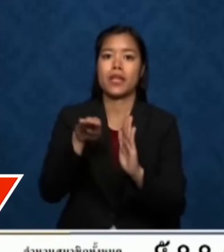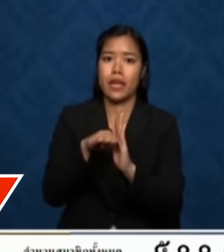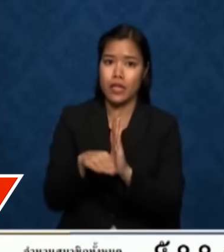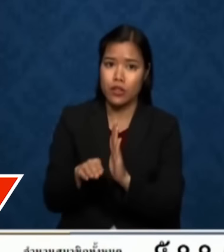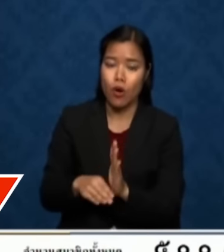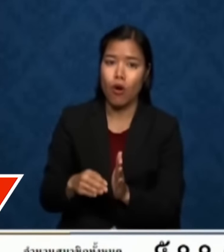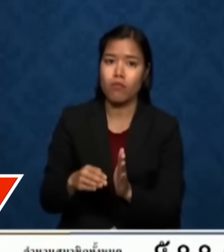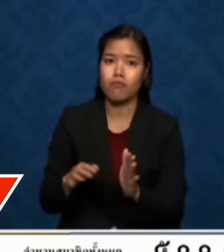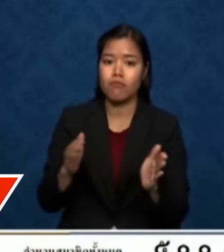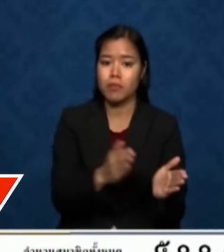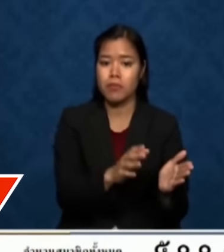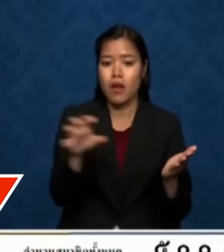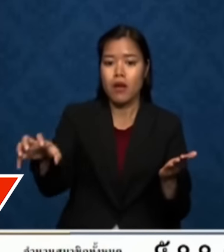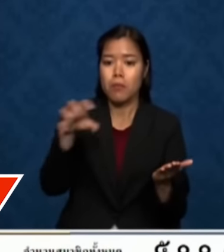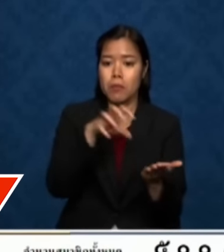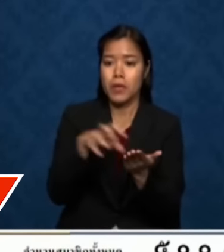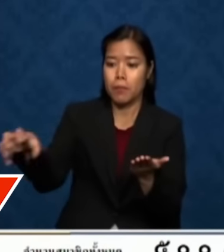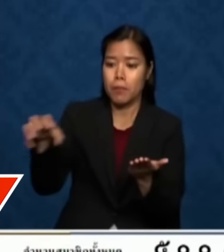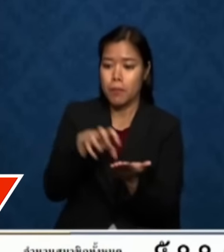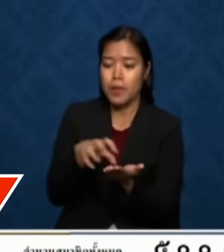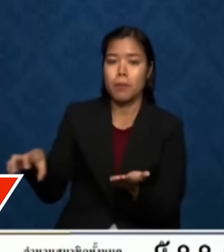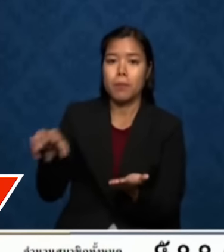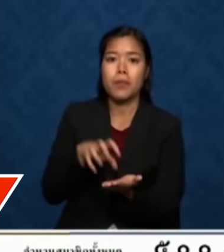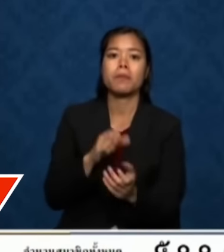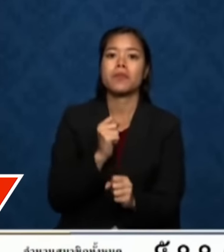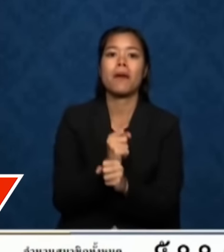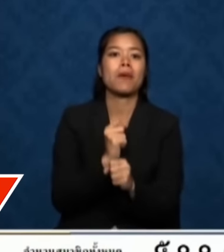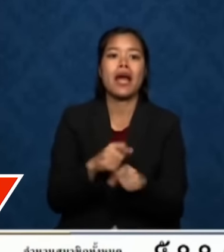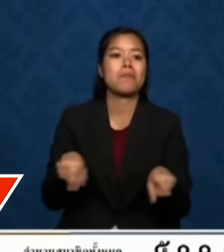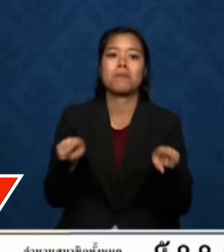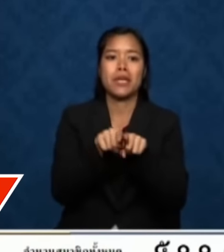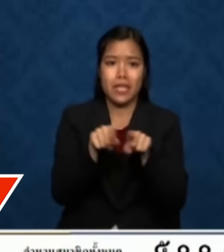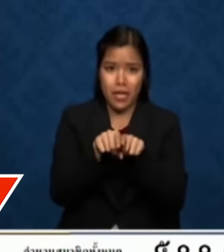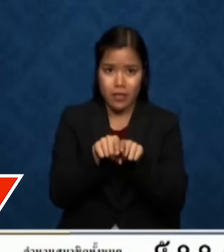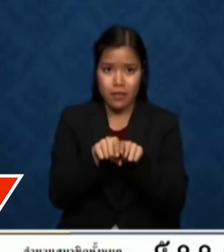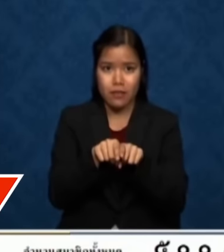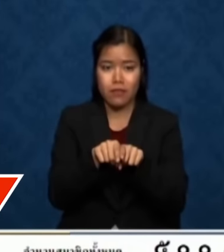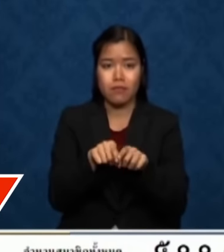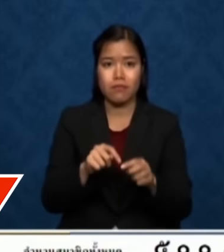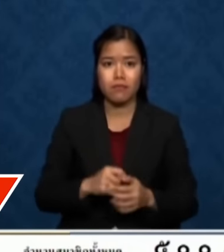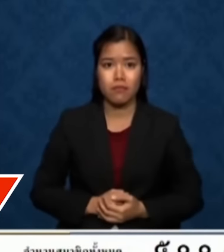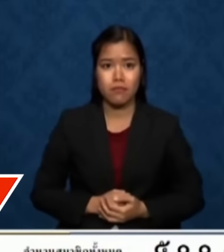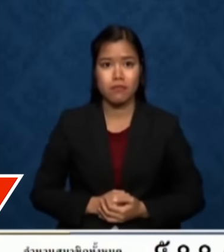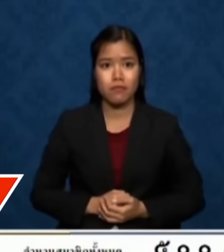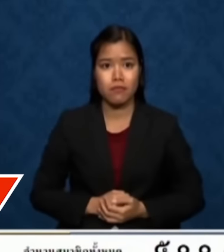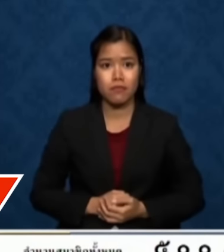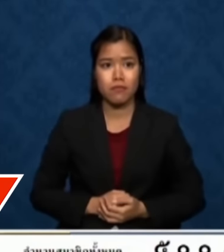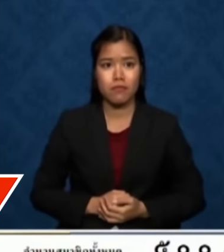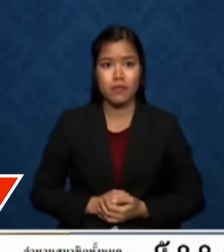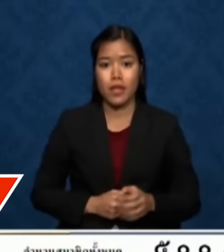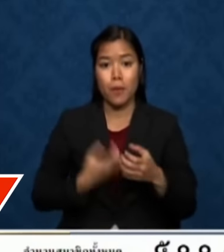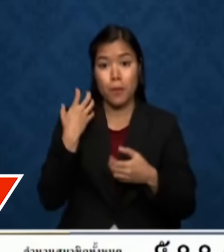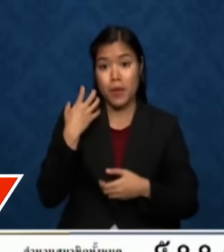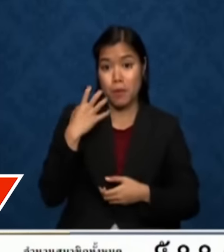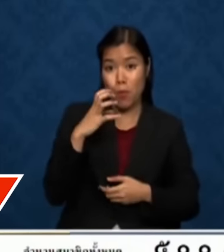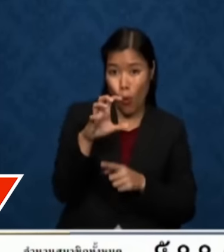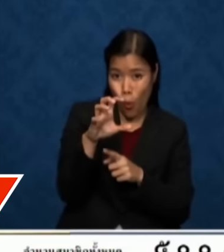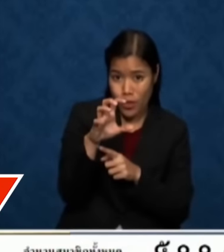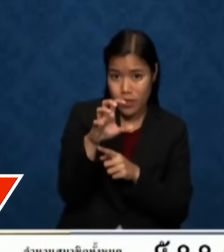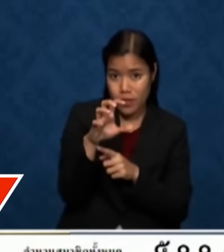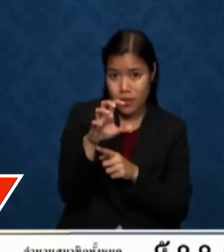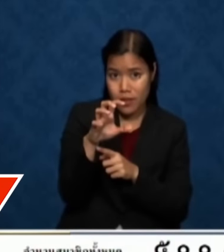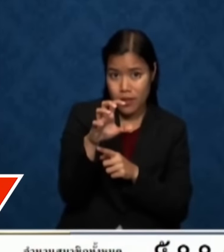ทำงานอย่างเป็นแพทเทิร์นเหมือนกัน500แอคเคาท์ข้างหลังก็ทำงานเหมือนกันนะคะรีโพสต์โพสต์เดียวกันในเวลาใกล้เคียงกัน